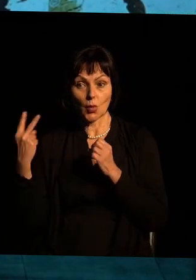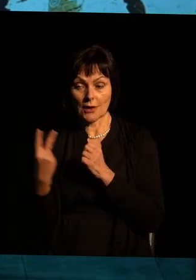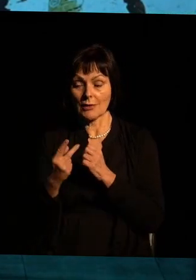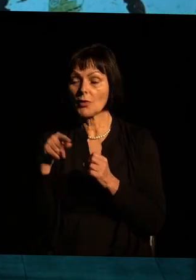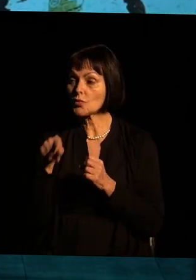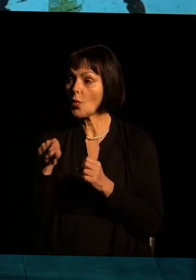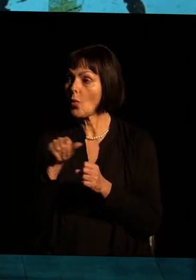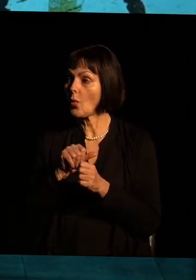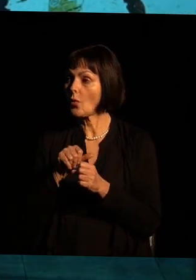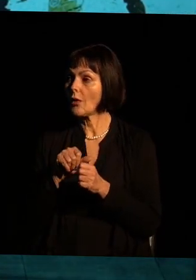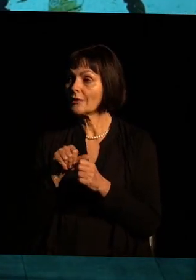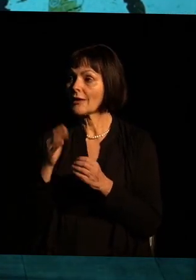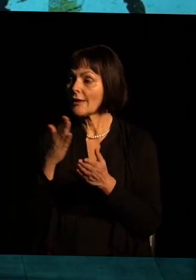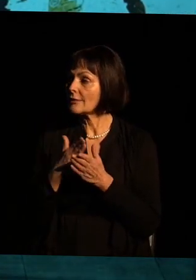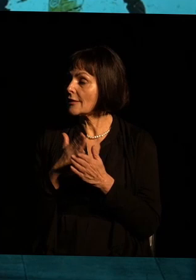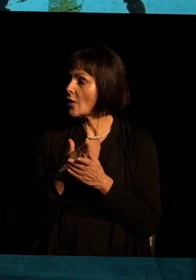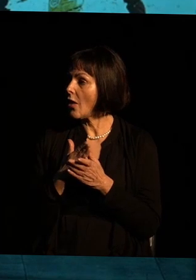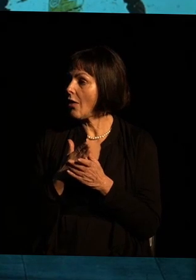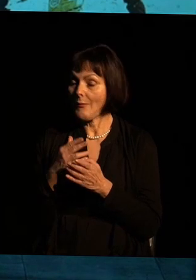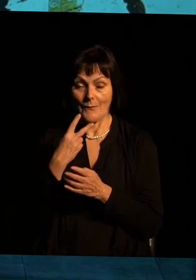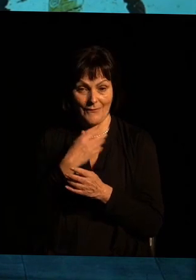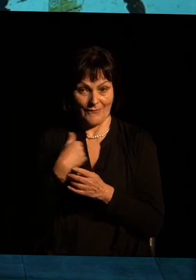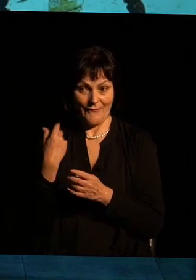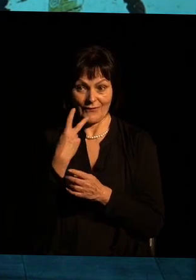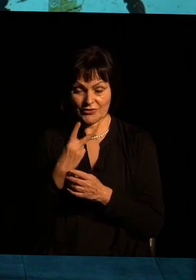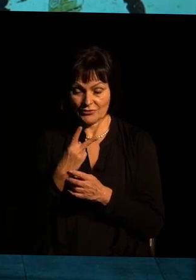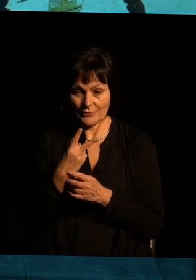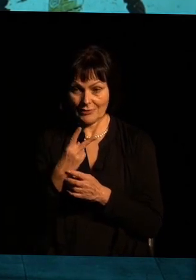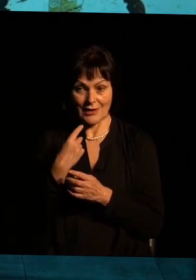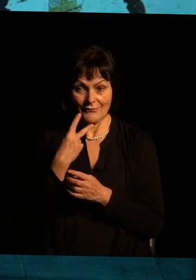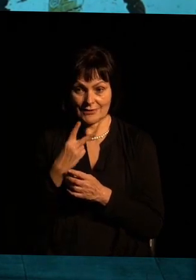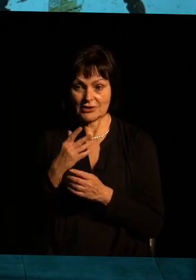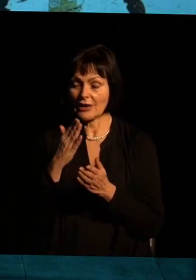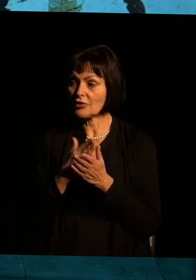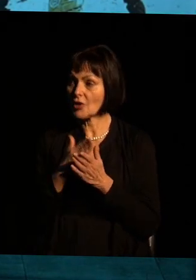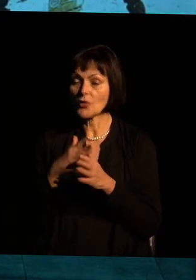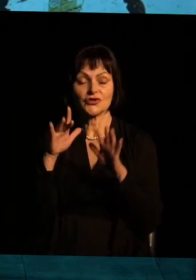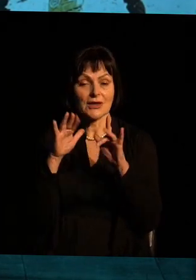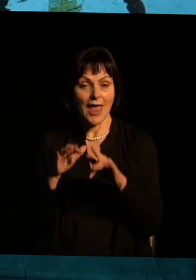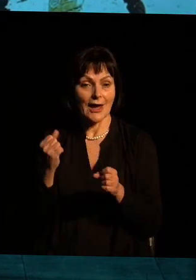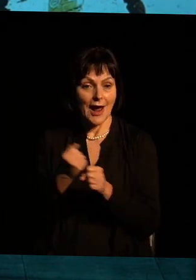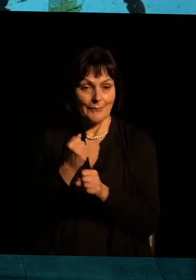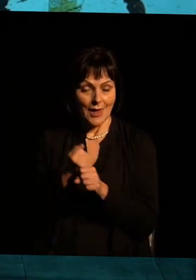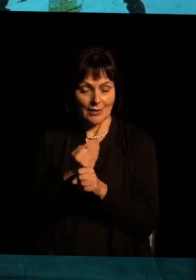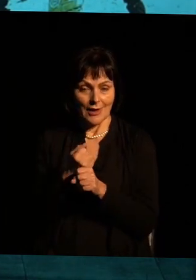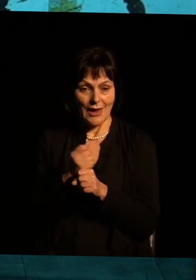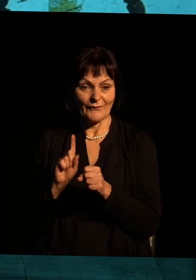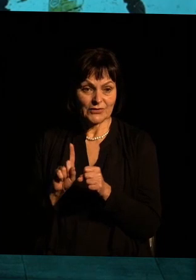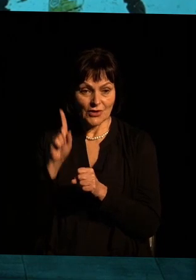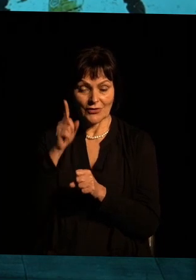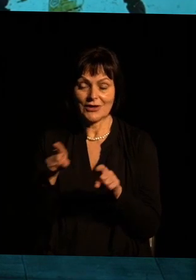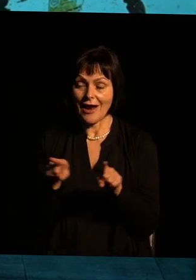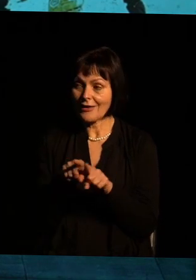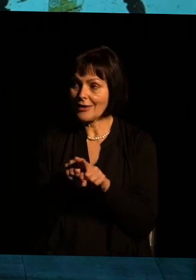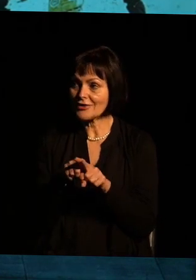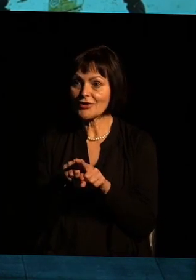bo to jest tak, że to nie tylko my widzimy, przynajmniej ja nie widzę, że to jest tylko śnieg, kamienie i wysokość, ale